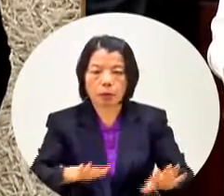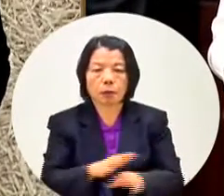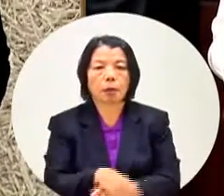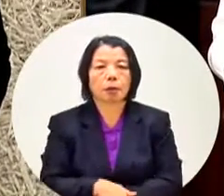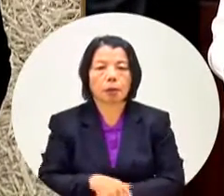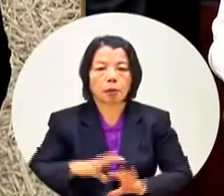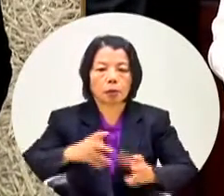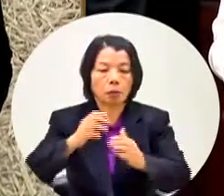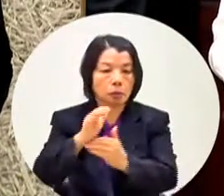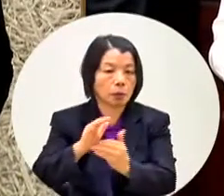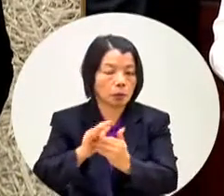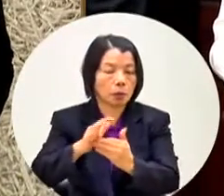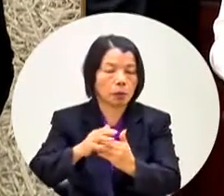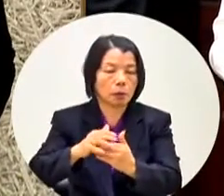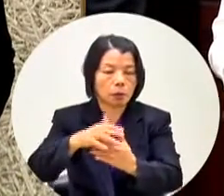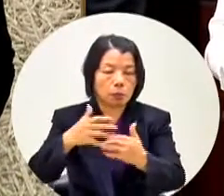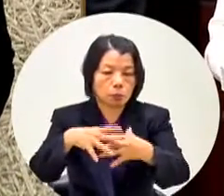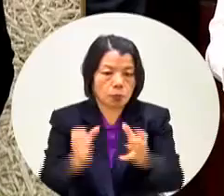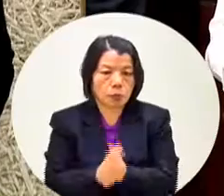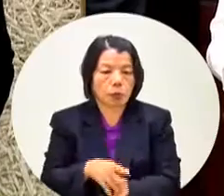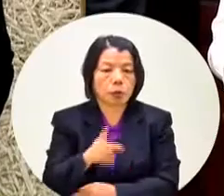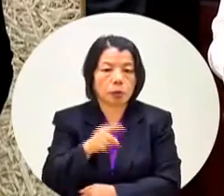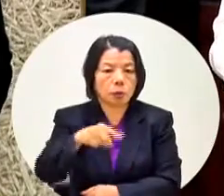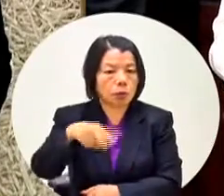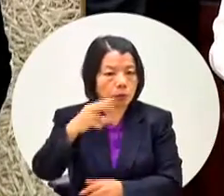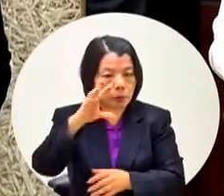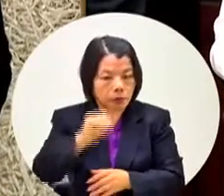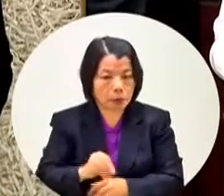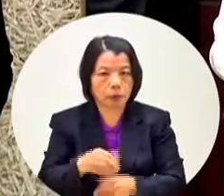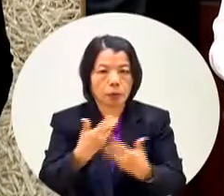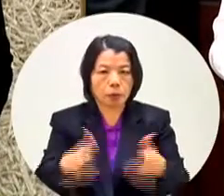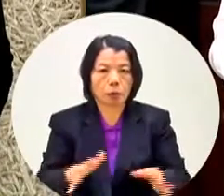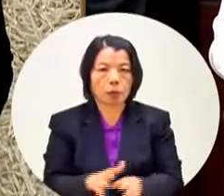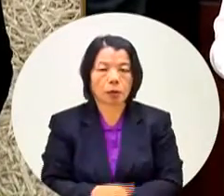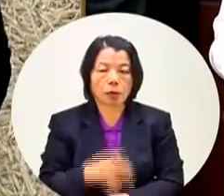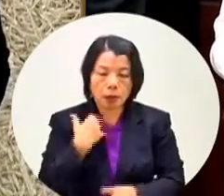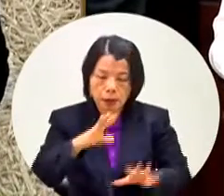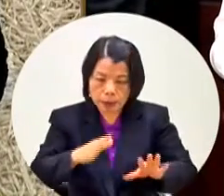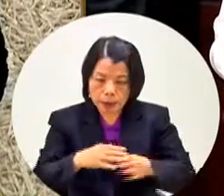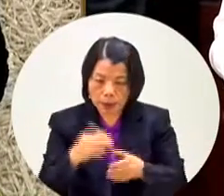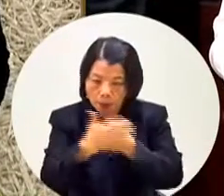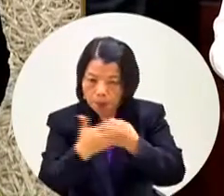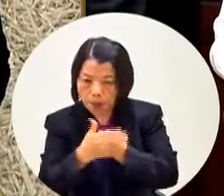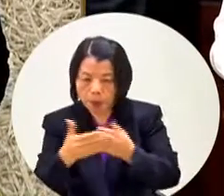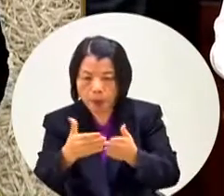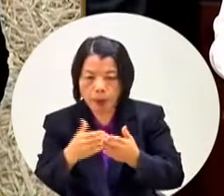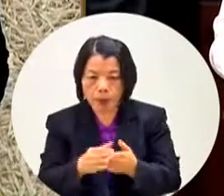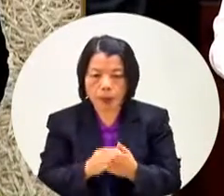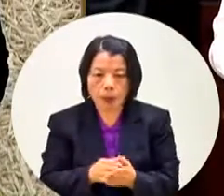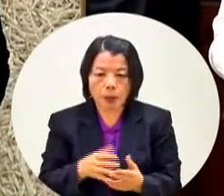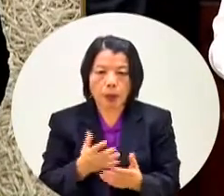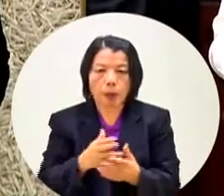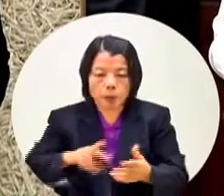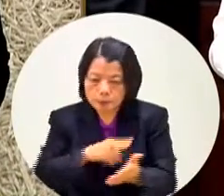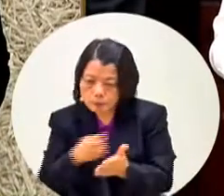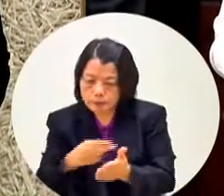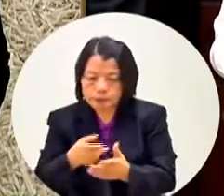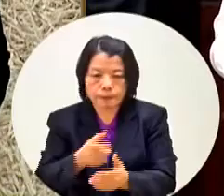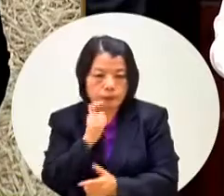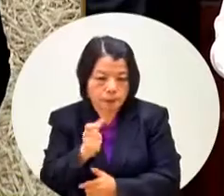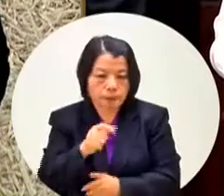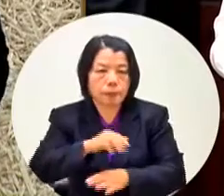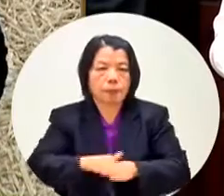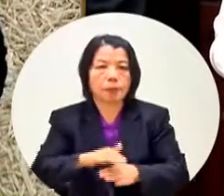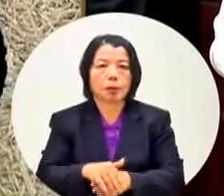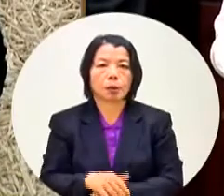我们会继续来进度来跟催。那另外呢，醒村的部分呢，它整个区域是文化景观，那其中